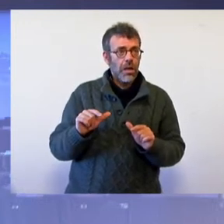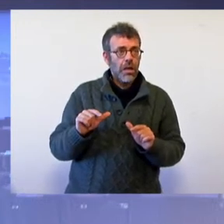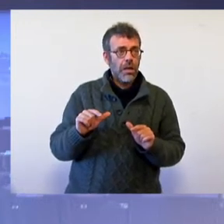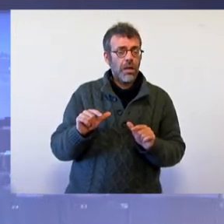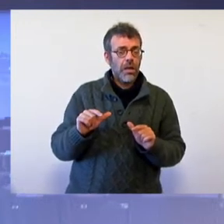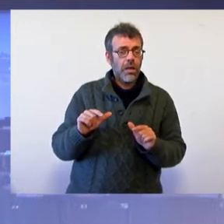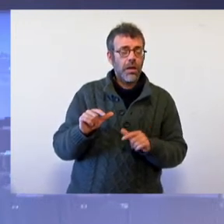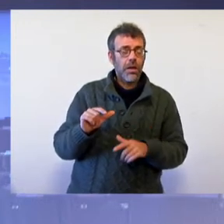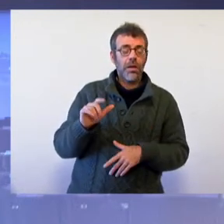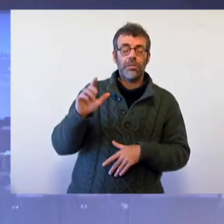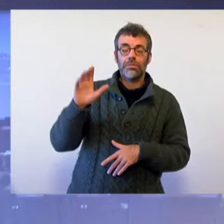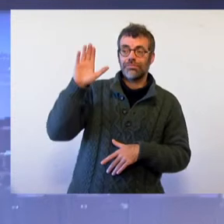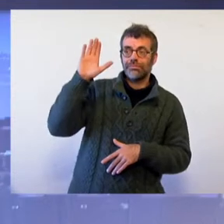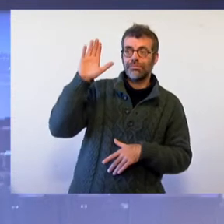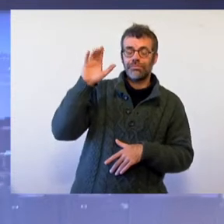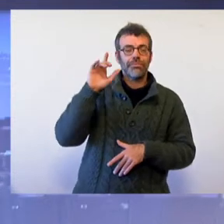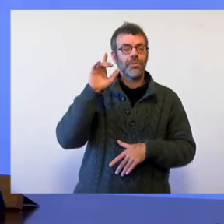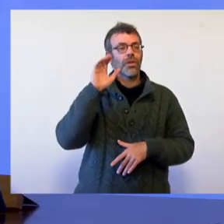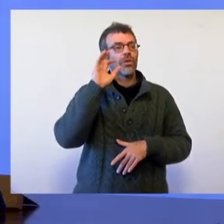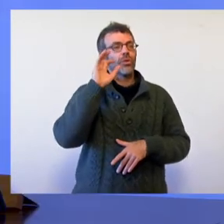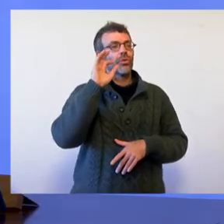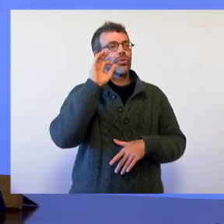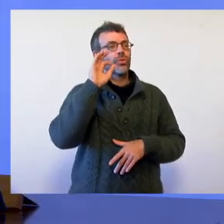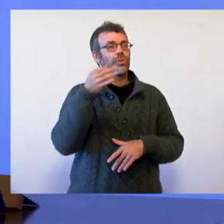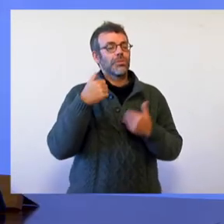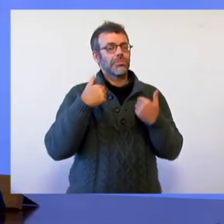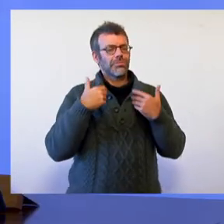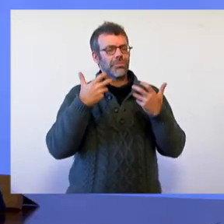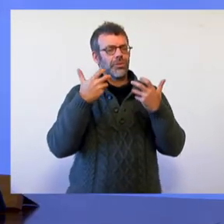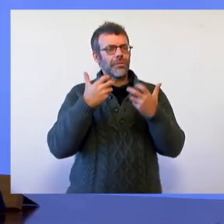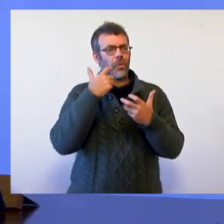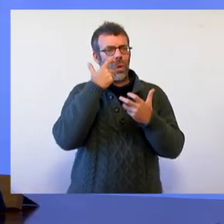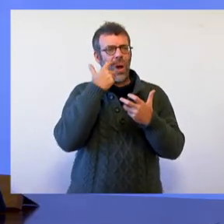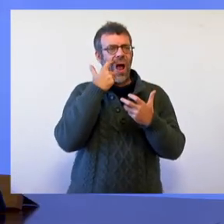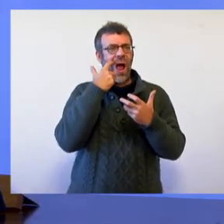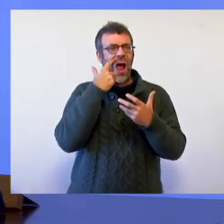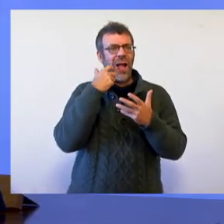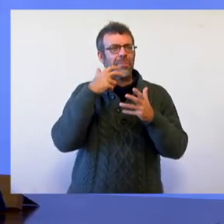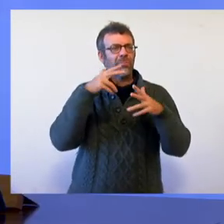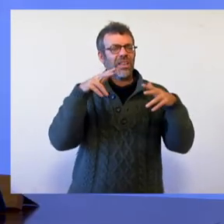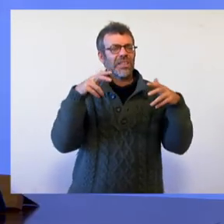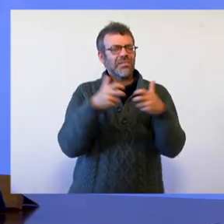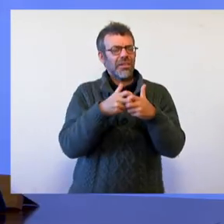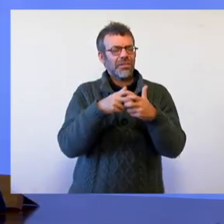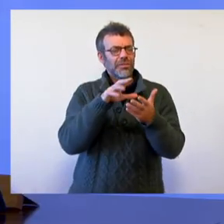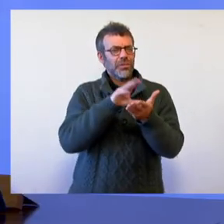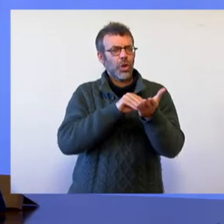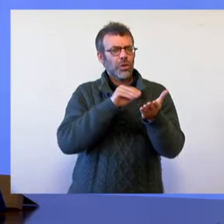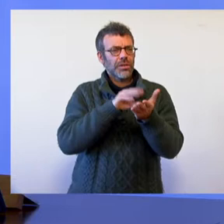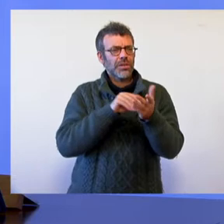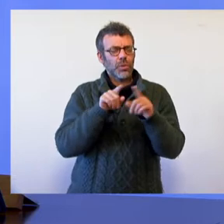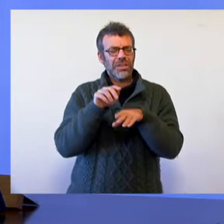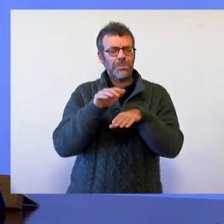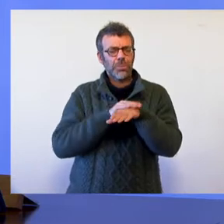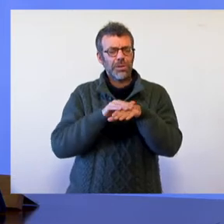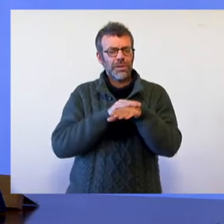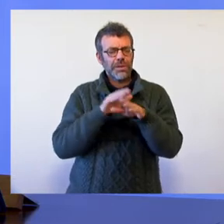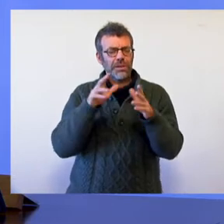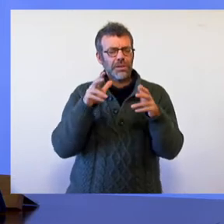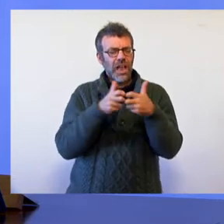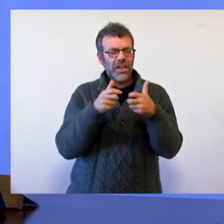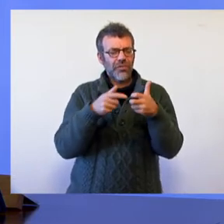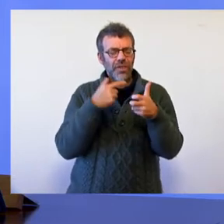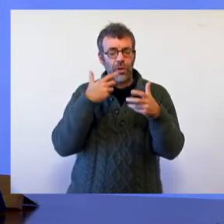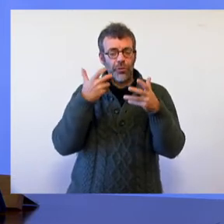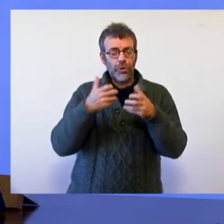Oui, je voulais faire une intervention sur la tarification des cantines et la politique tarifaire qui a été mise en place et vous faire de retour de quelques chiffres.